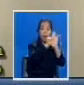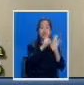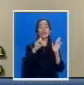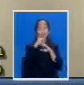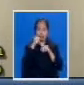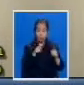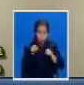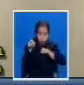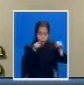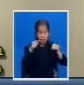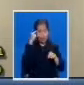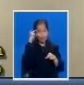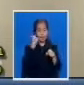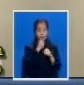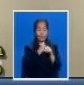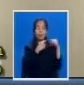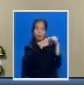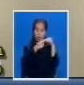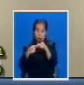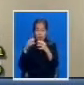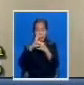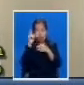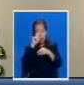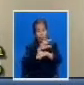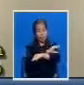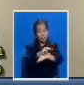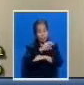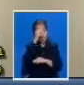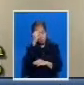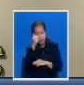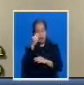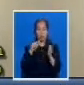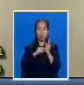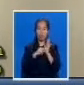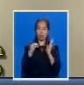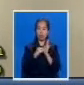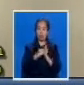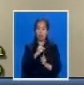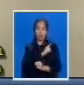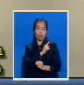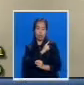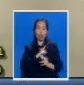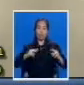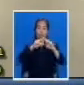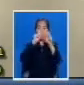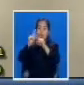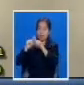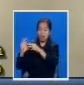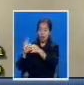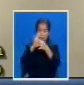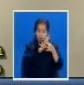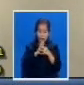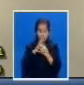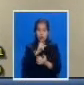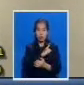การดำเนินการนะครับที่จะดูแลว่าทำอย่างไรนะครับกรุงเทพมหานครกระทรวงที่เกี่ยวข้องและก็รวมถึงองค์